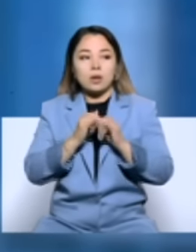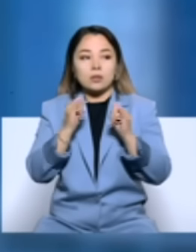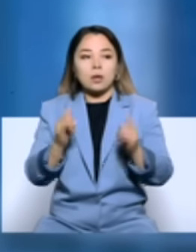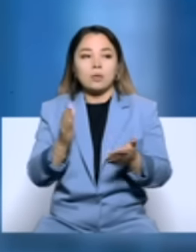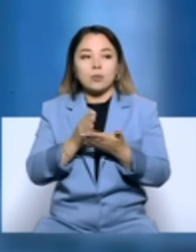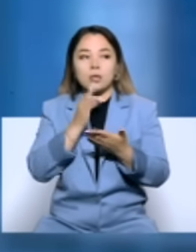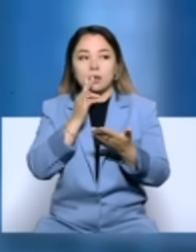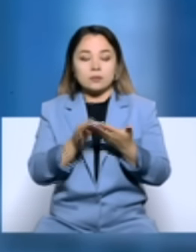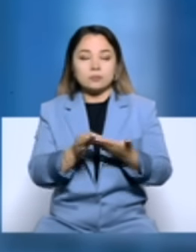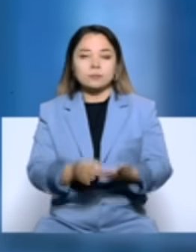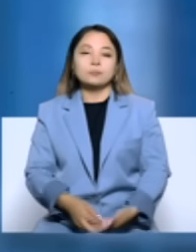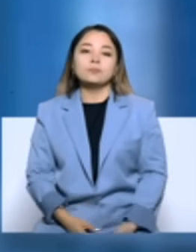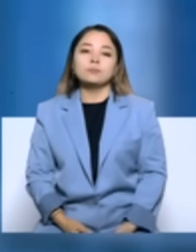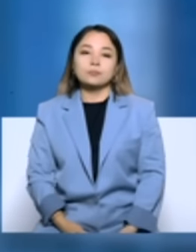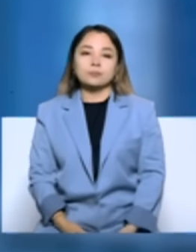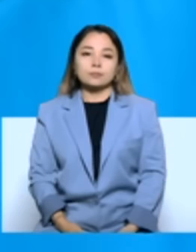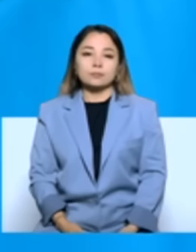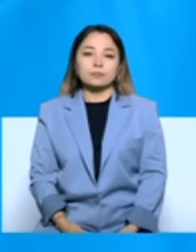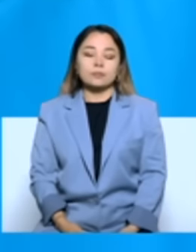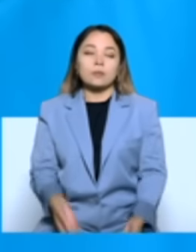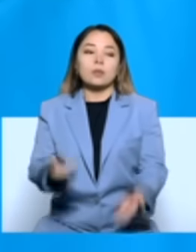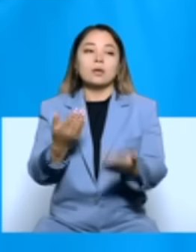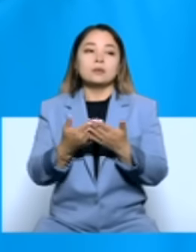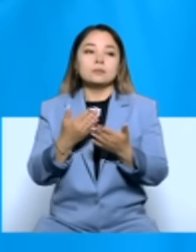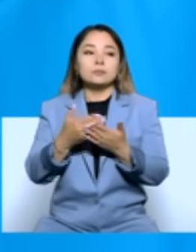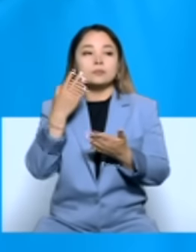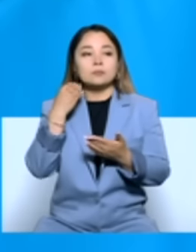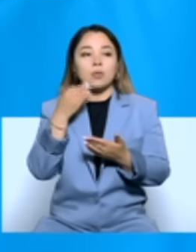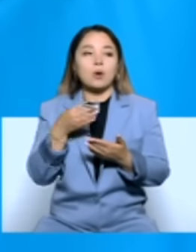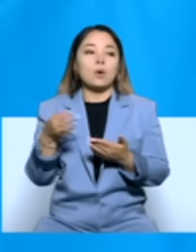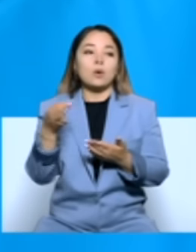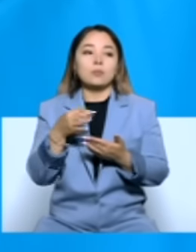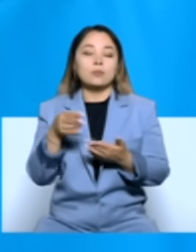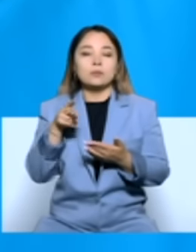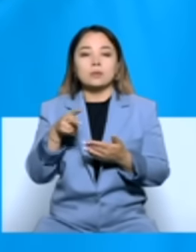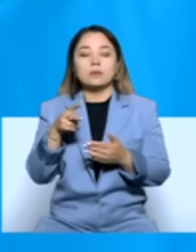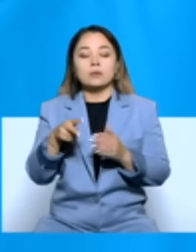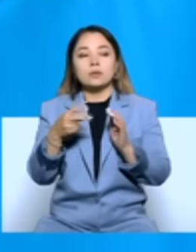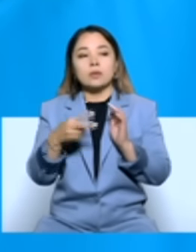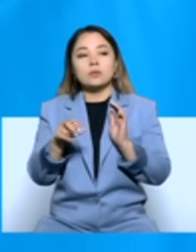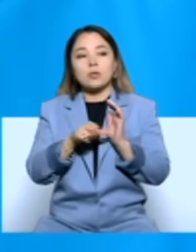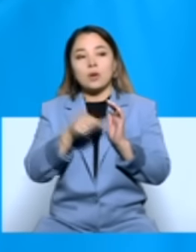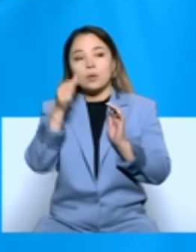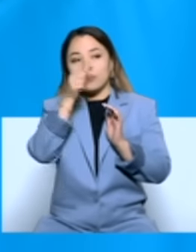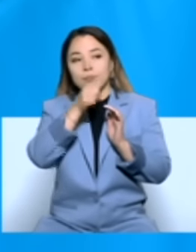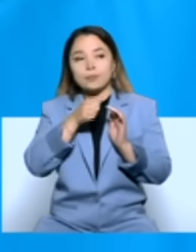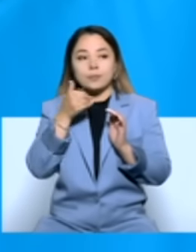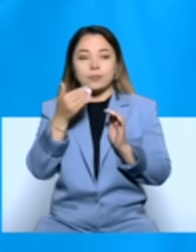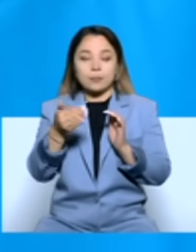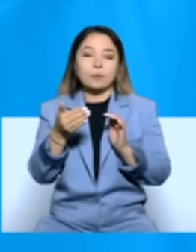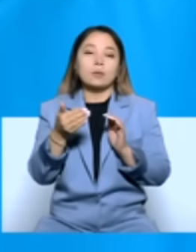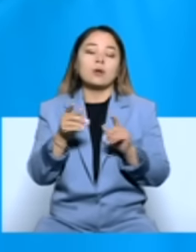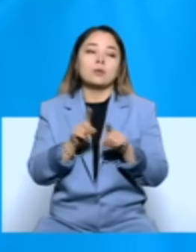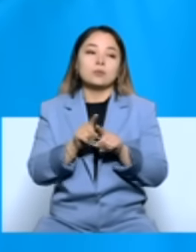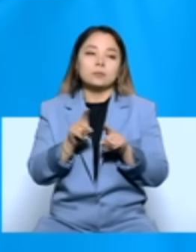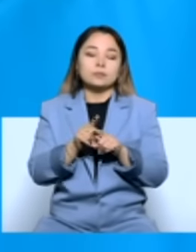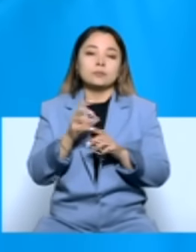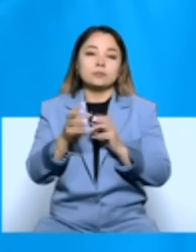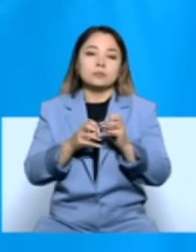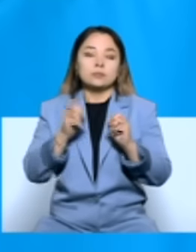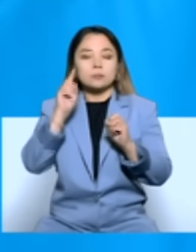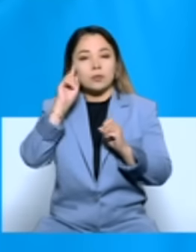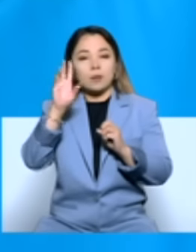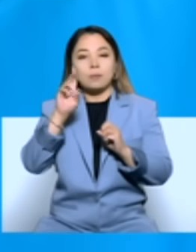деді. К примеру, в Алматинской области в 2026 году... Мысал Алматы облысында 2026 жылы әлемге